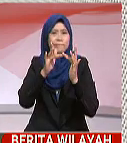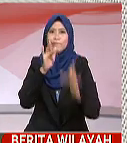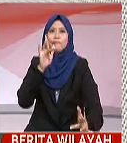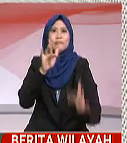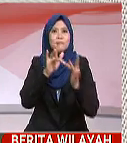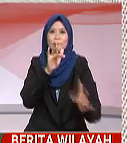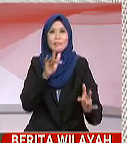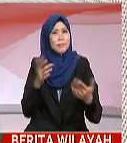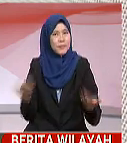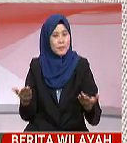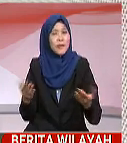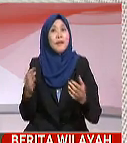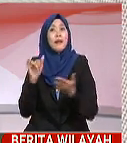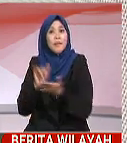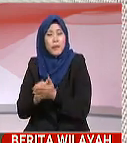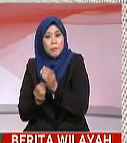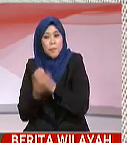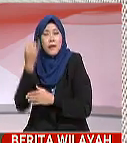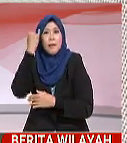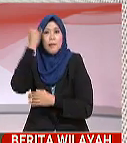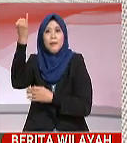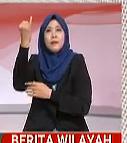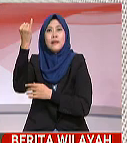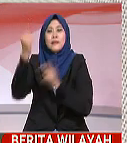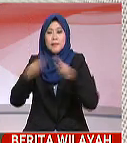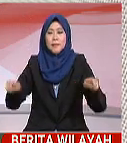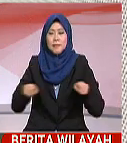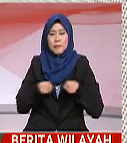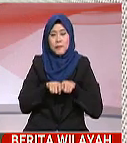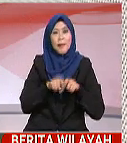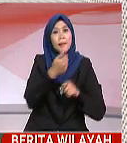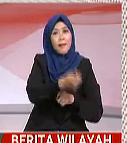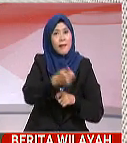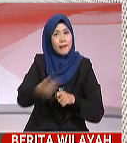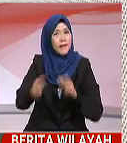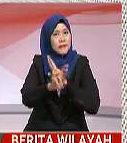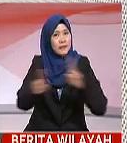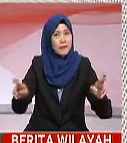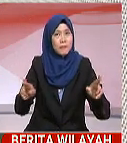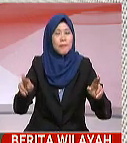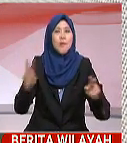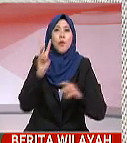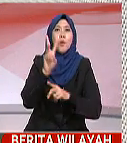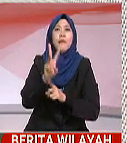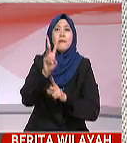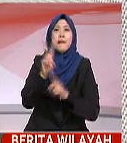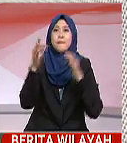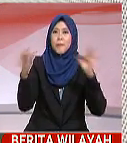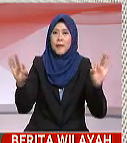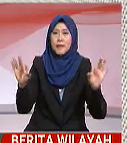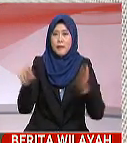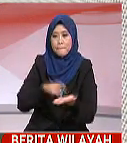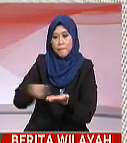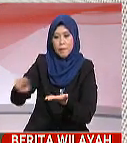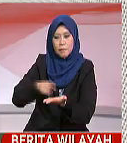Dari situlah tercetusnya idea untuk menyediakan tempat dan peralatan seperti Wi-Fi percuma,